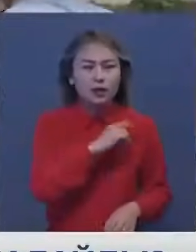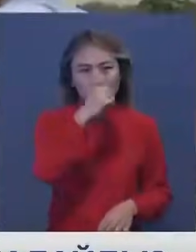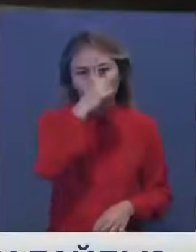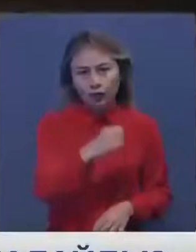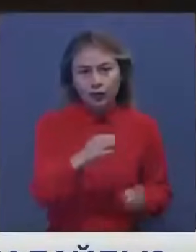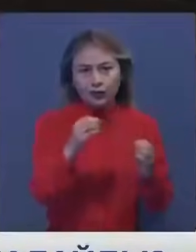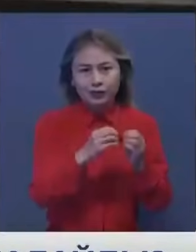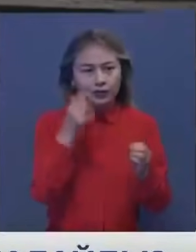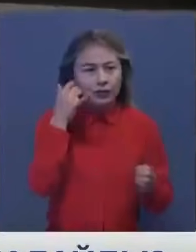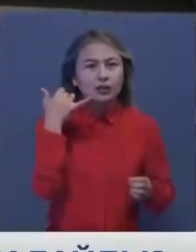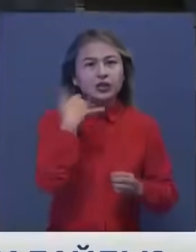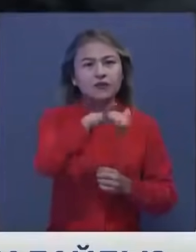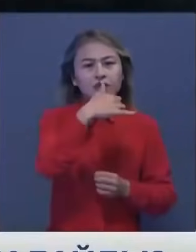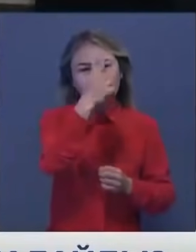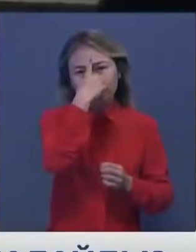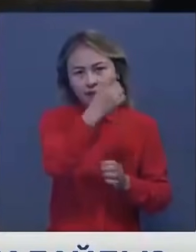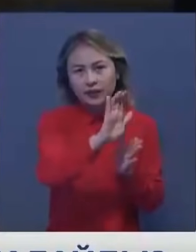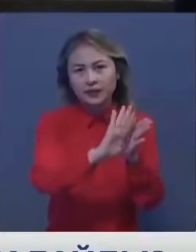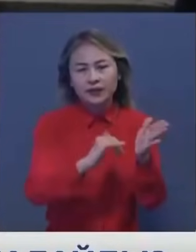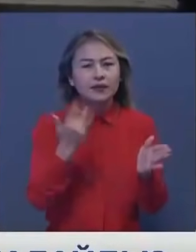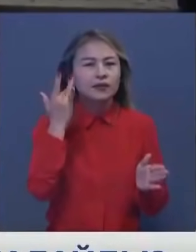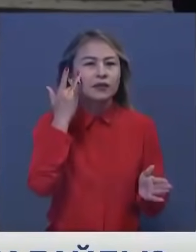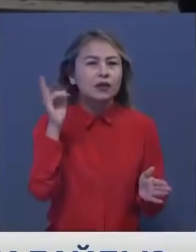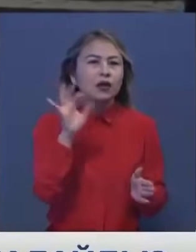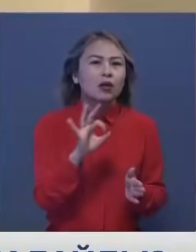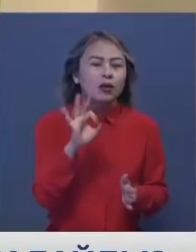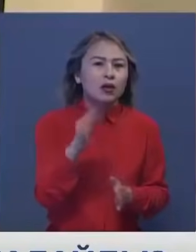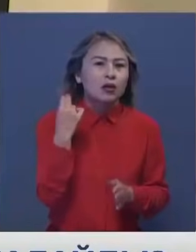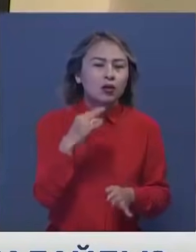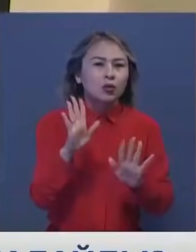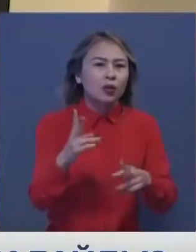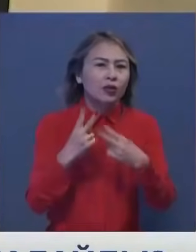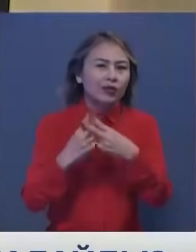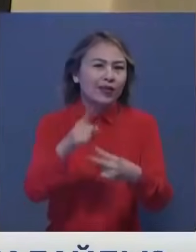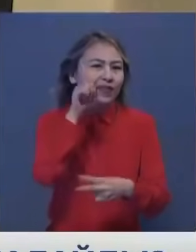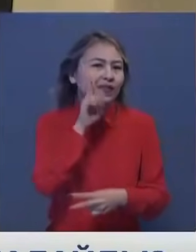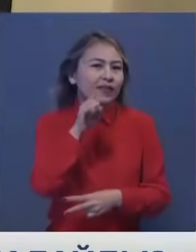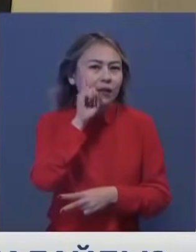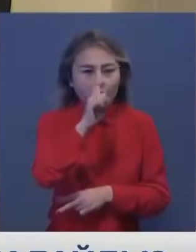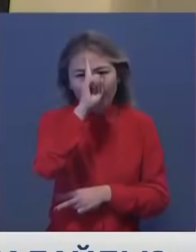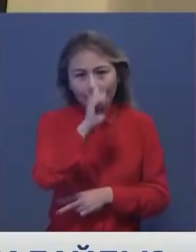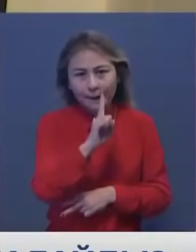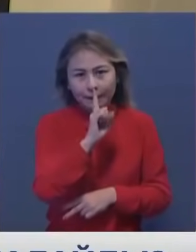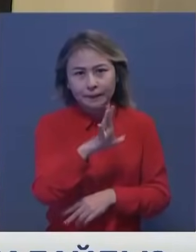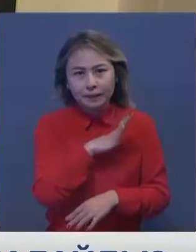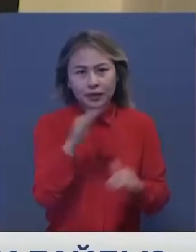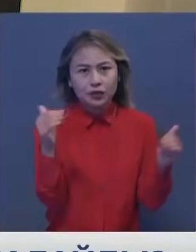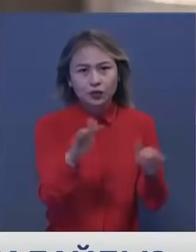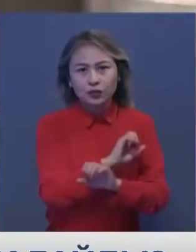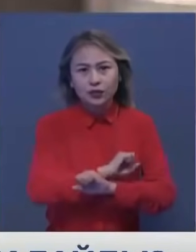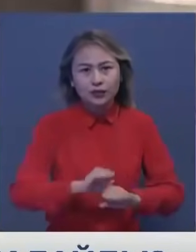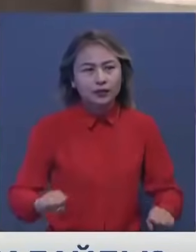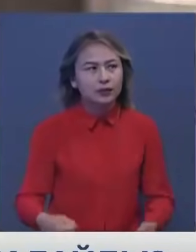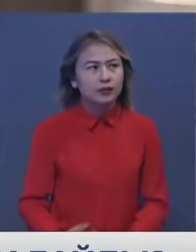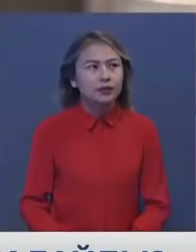10 қоңырау қабылдаймыз деп отыр. Әлгі басбұзарларды уақытша ғана қамайла түсіп, бір ай жәбірленушіге жол атпайды.